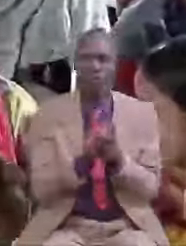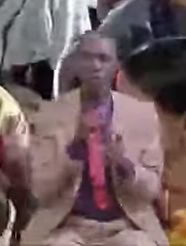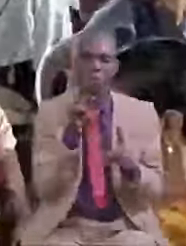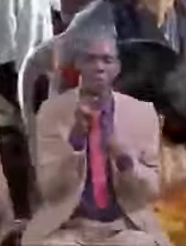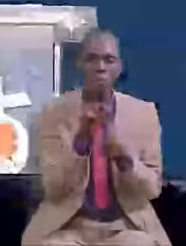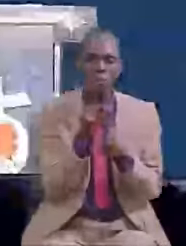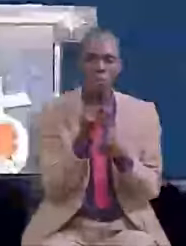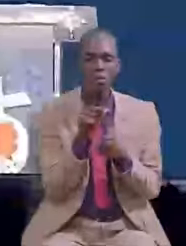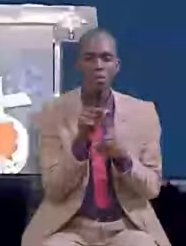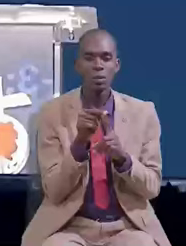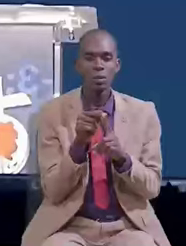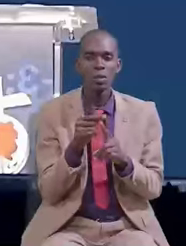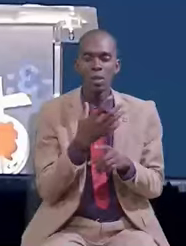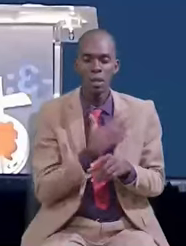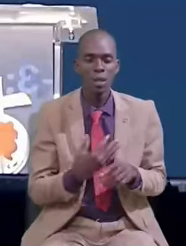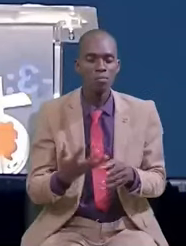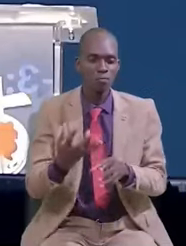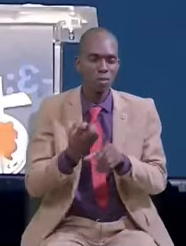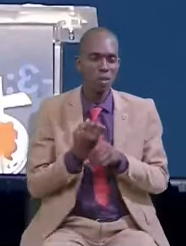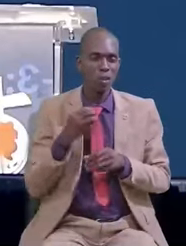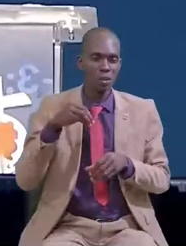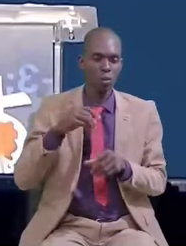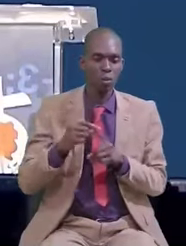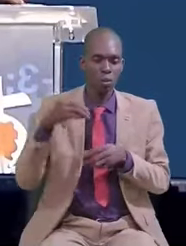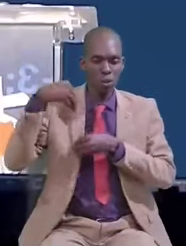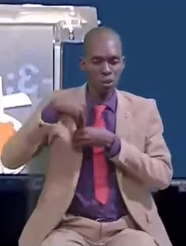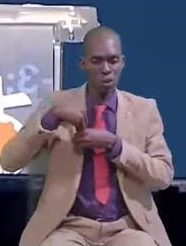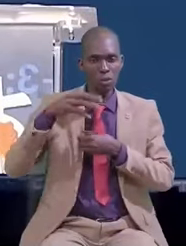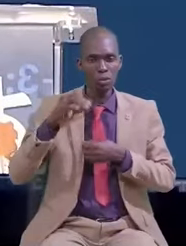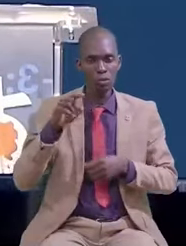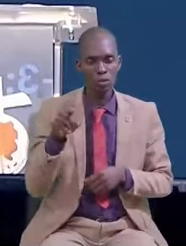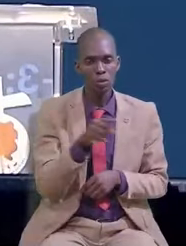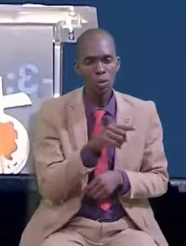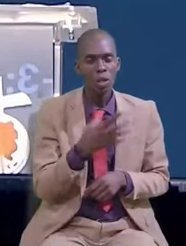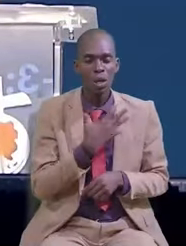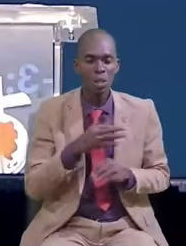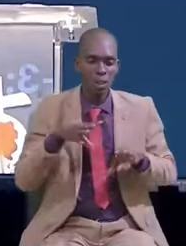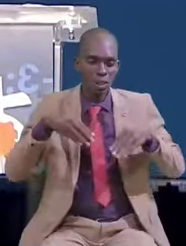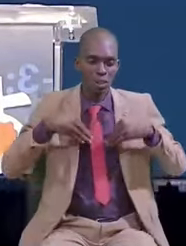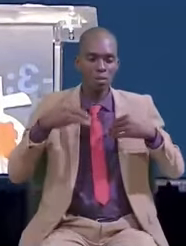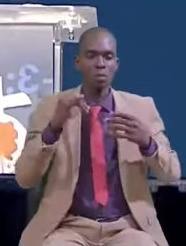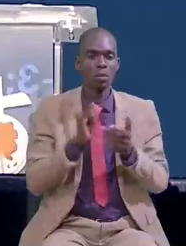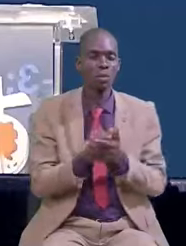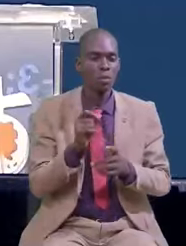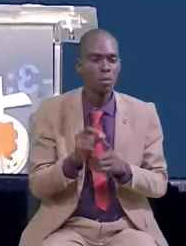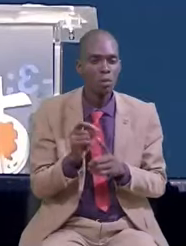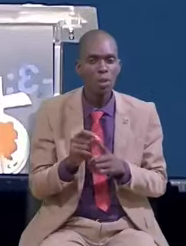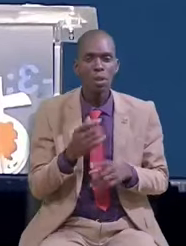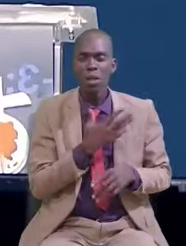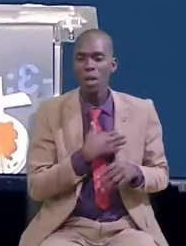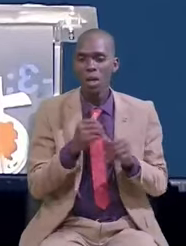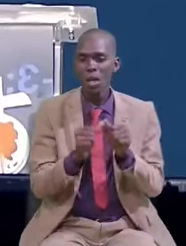et que vous amenez ça dedans de vous et vous acceptez le point-là et tout ce que vous